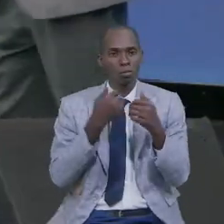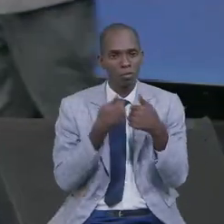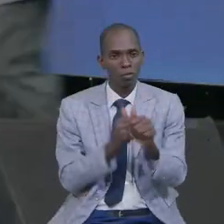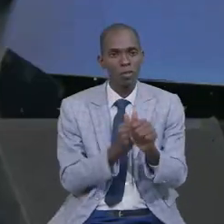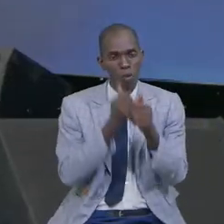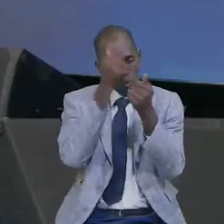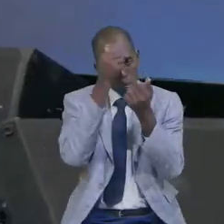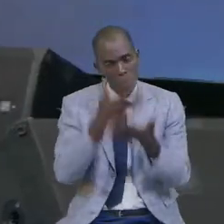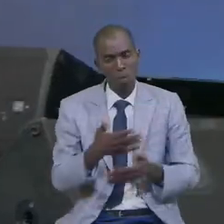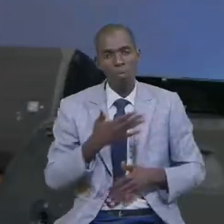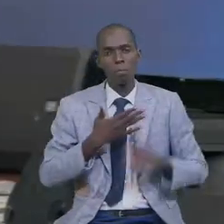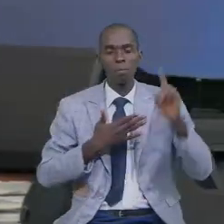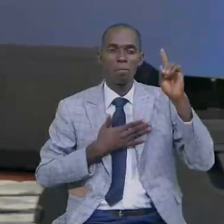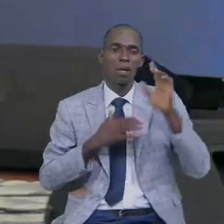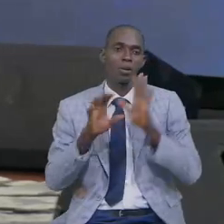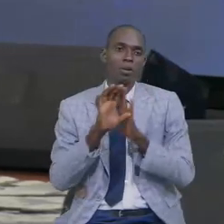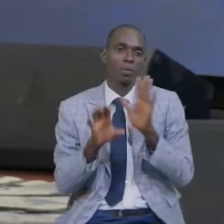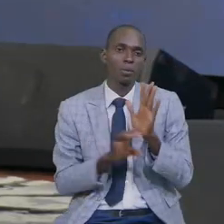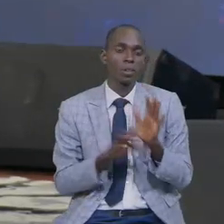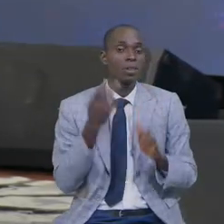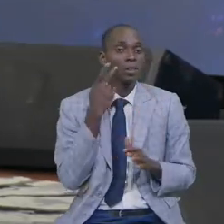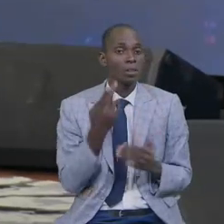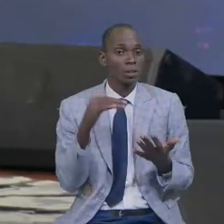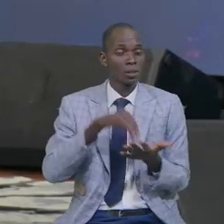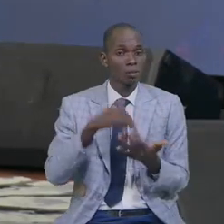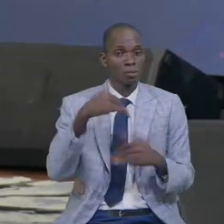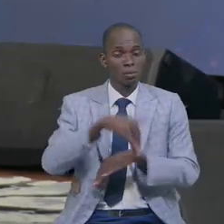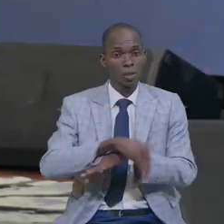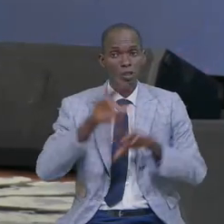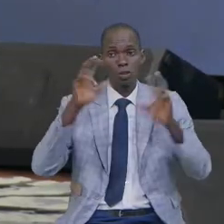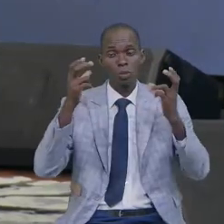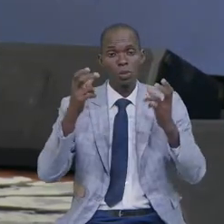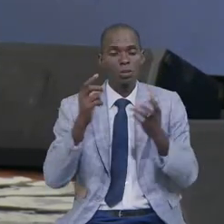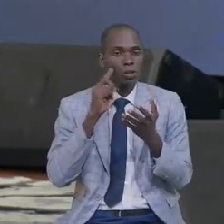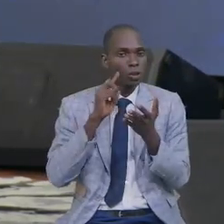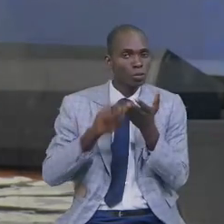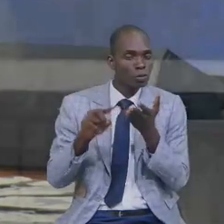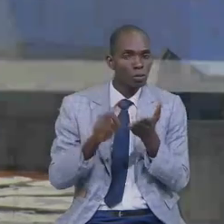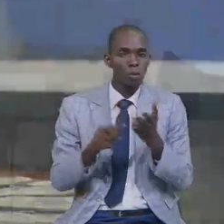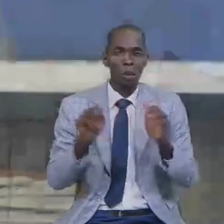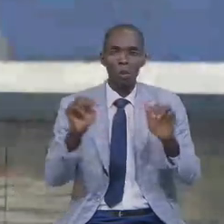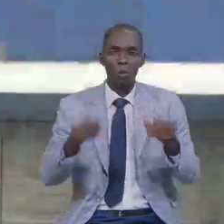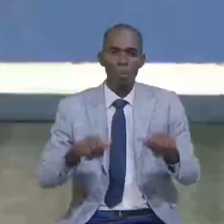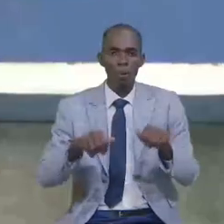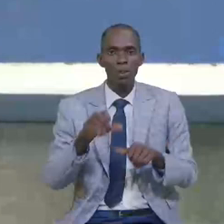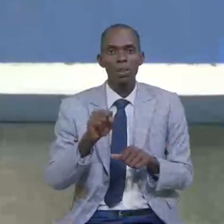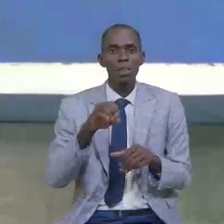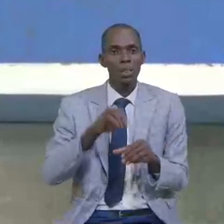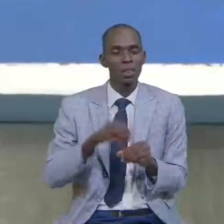commandements. Alors encore ce soir, les possibilités remarquables dans le nom